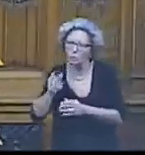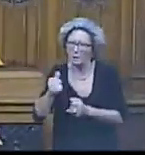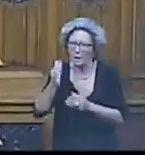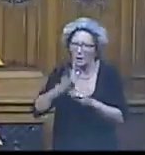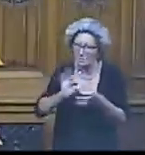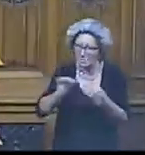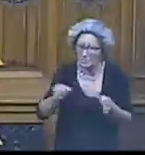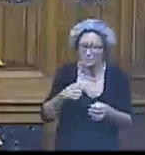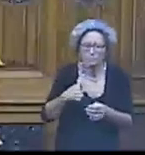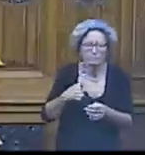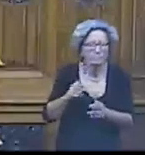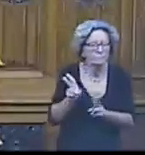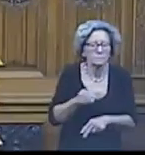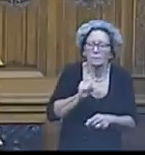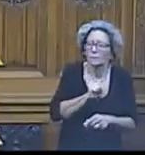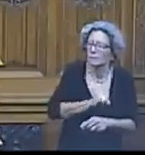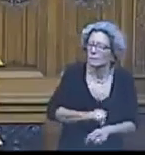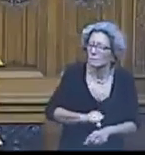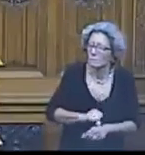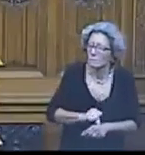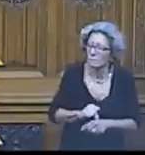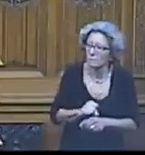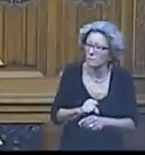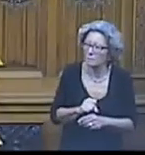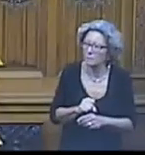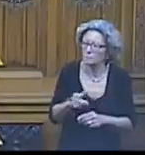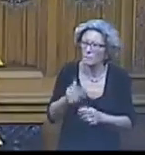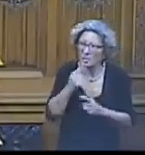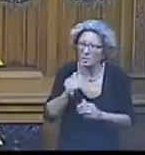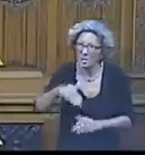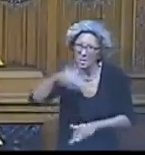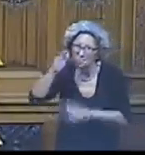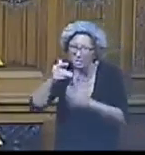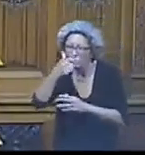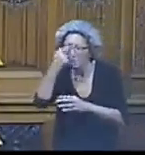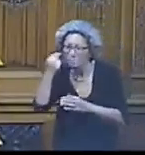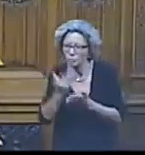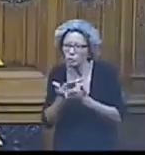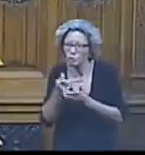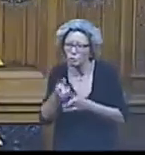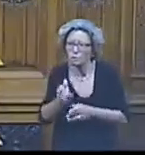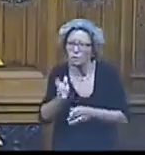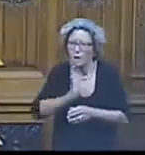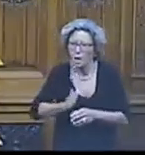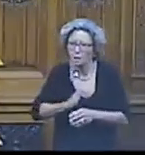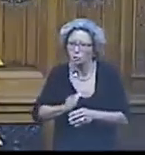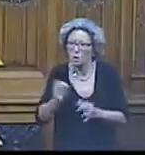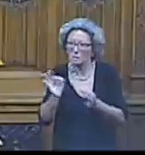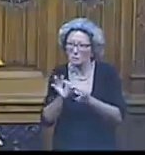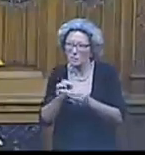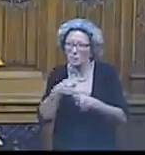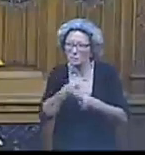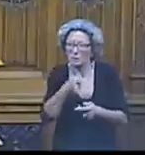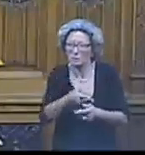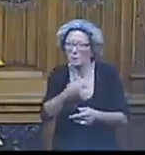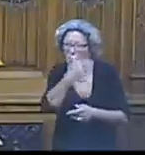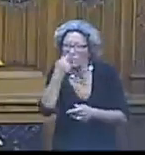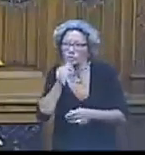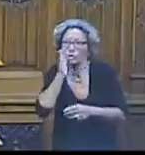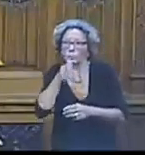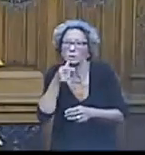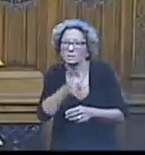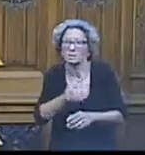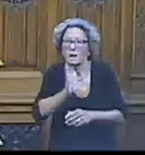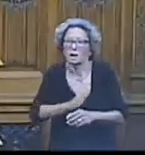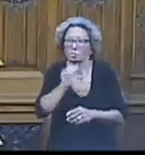Satz. Ich finde es unerträglich, wenn aus Erwachsenen, denen dieser Anstand vermittelt wurde, Menschen geworden sind, die diesen